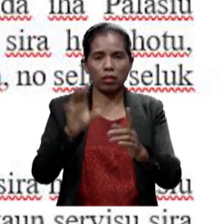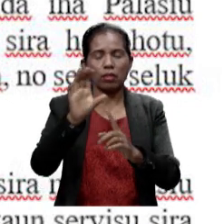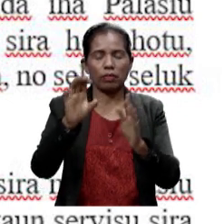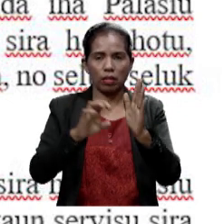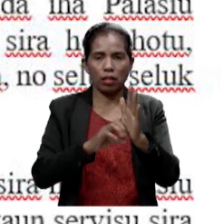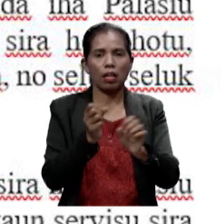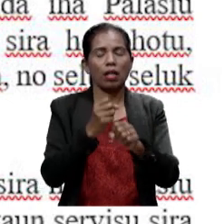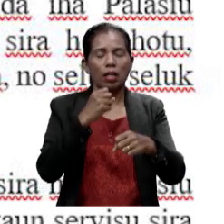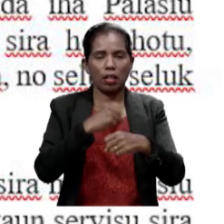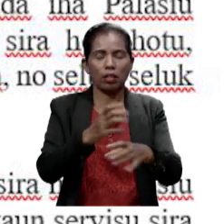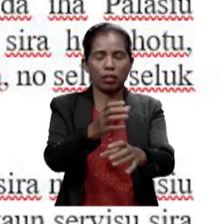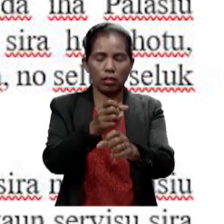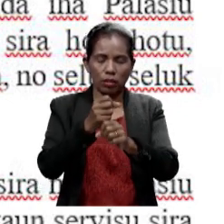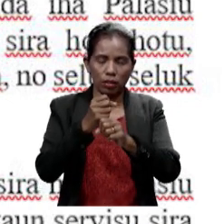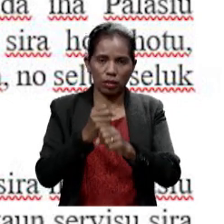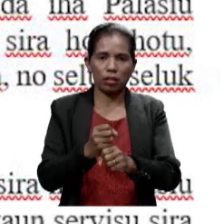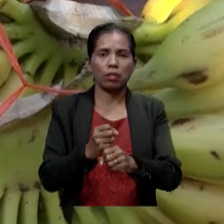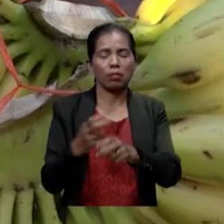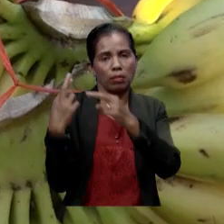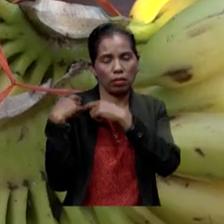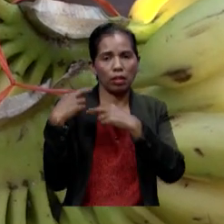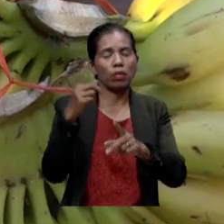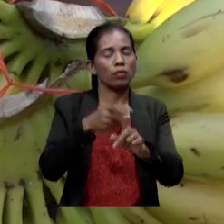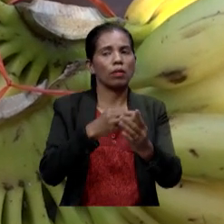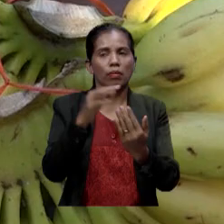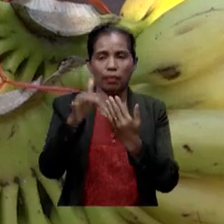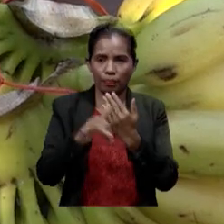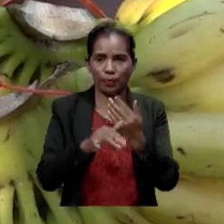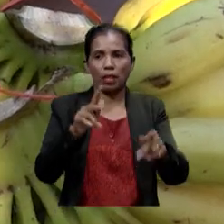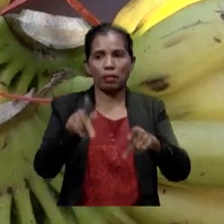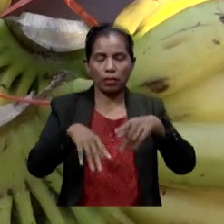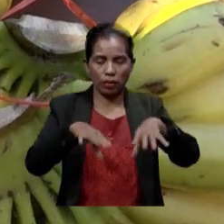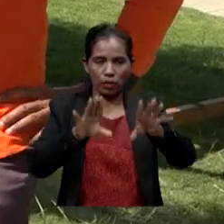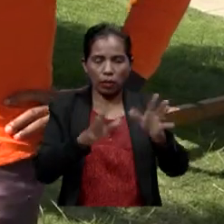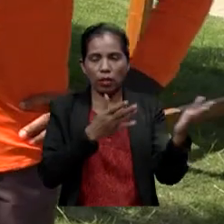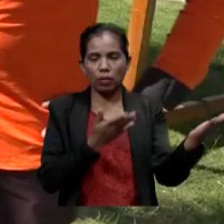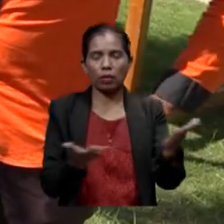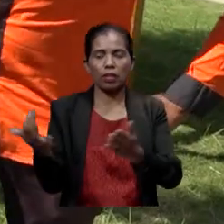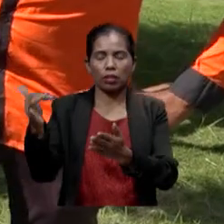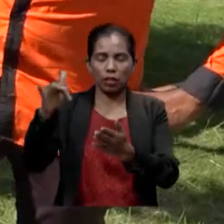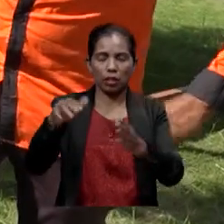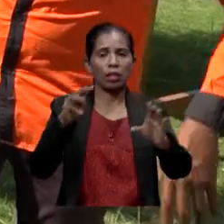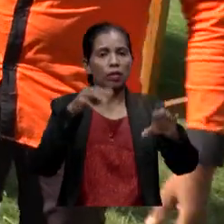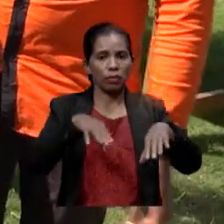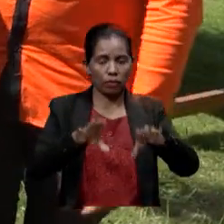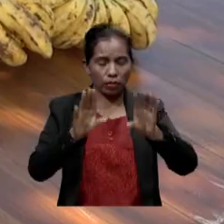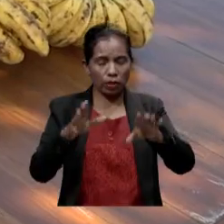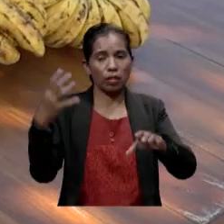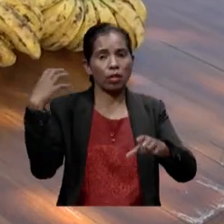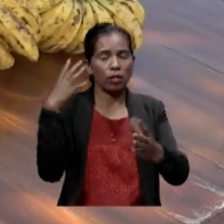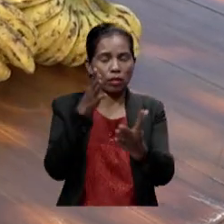nebe halo hafoinsimu pose ia fulan mai uliba en kuantu ai le basira nebe lori sirne produtu tama ia Palácio Presidencial